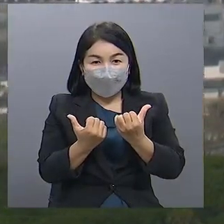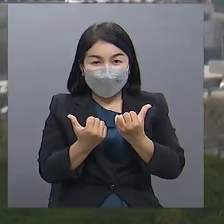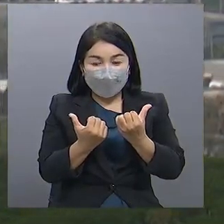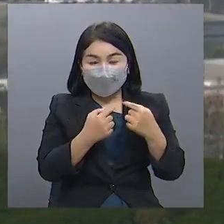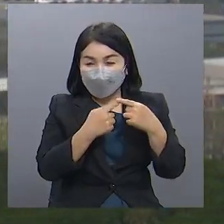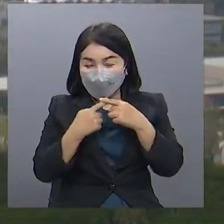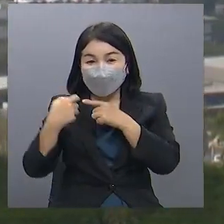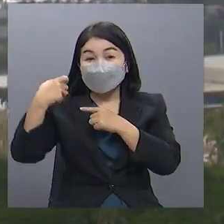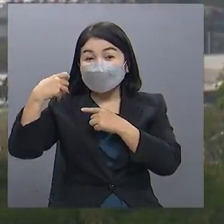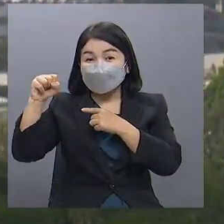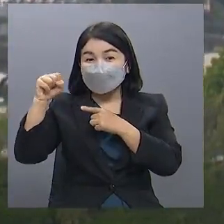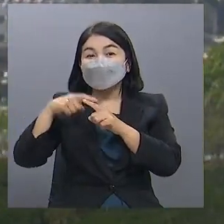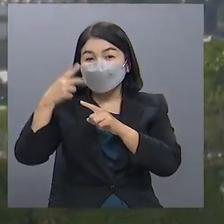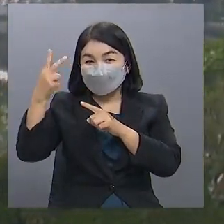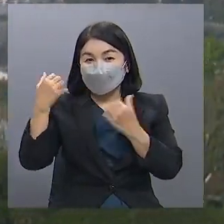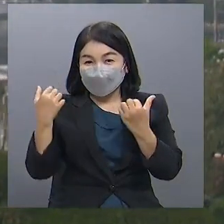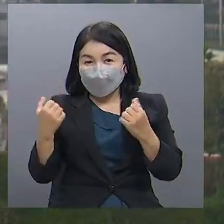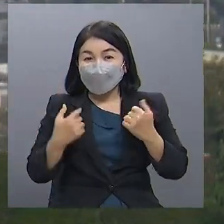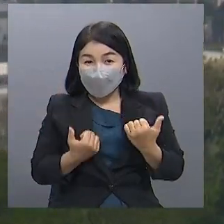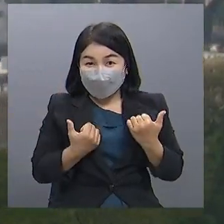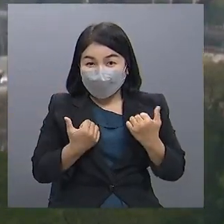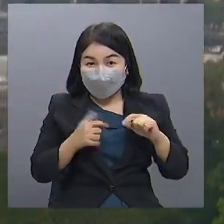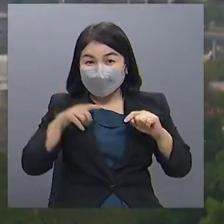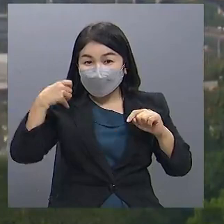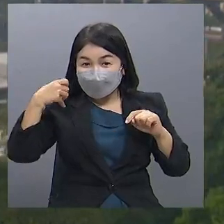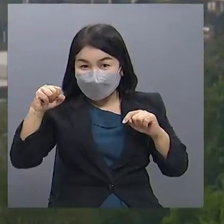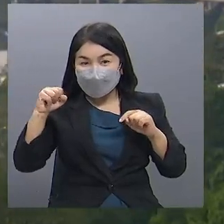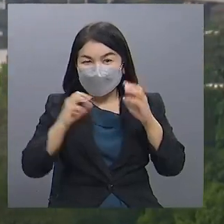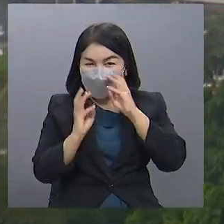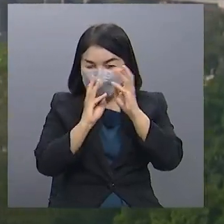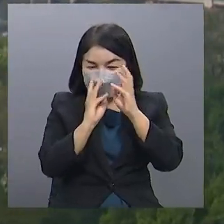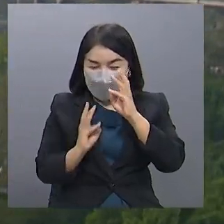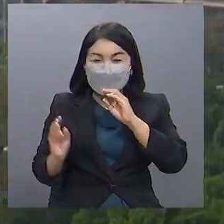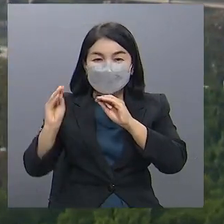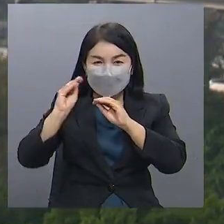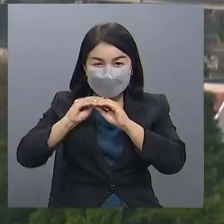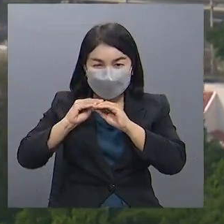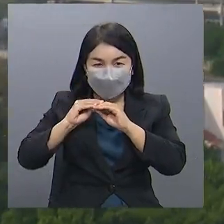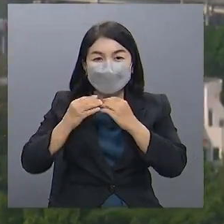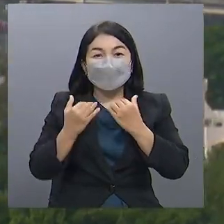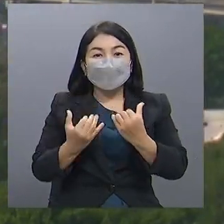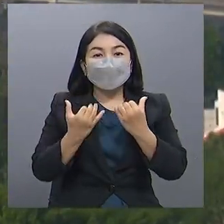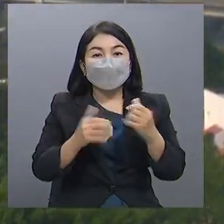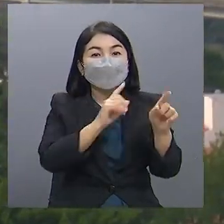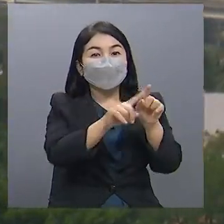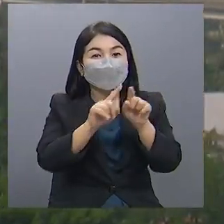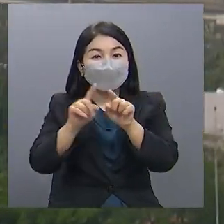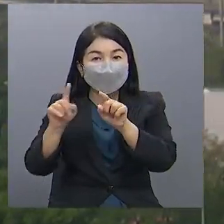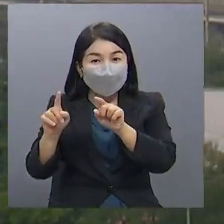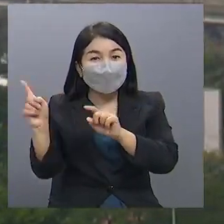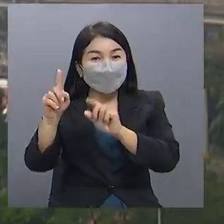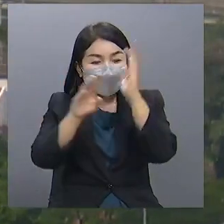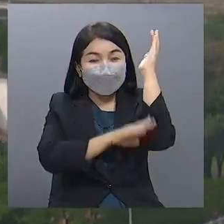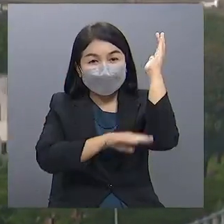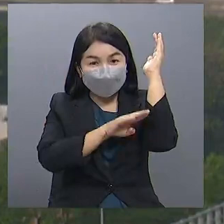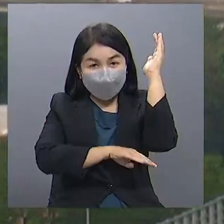ค่ะจะมีการสะสมตัวของฝุ่นละอองเพิ่มมากขึ้นนะคะถึงแม้ว่าในบางพื้นที่เนี่ยอย่างเช่นทางภาคใต้อาจจะมี